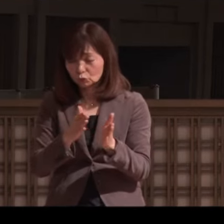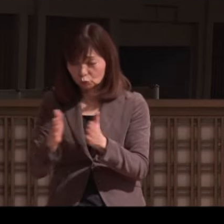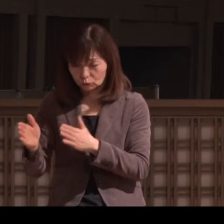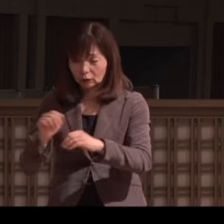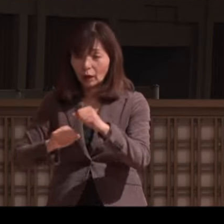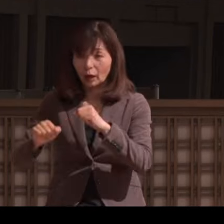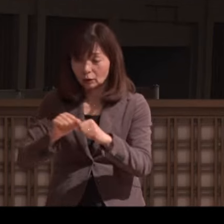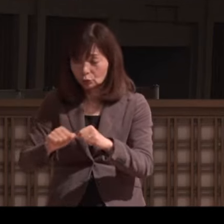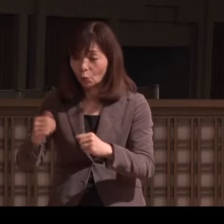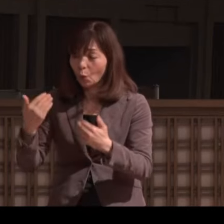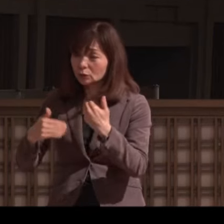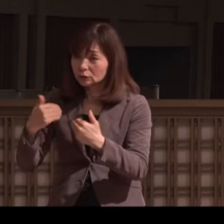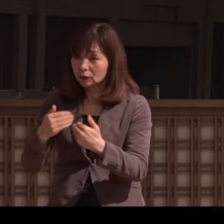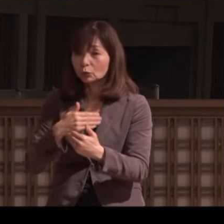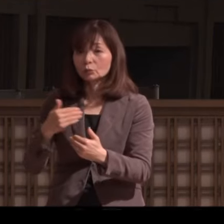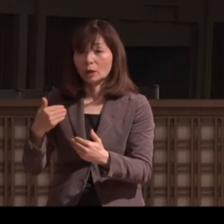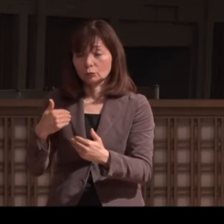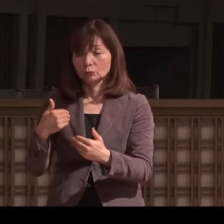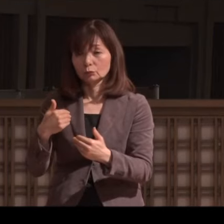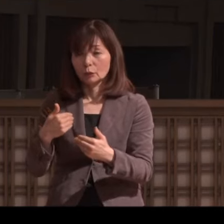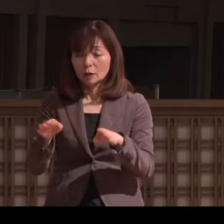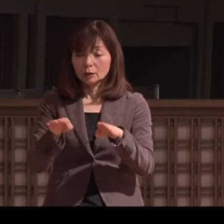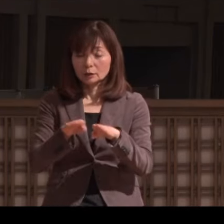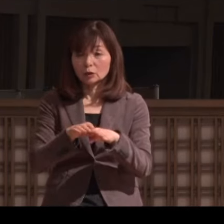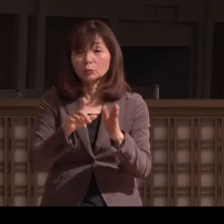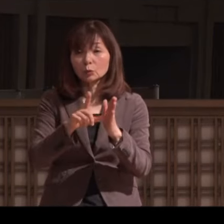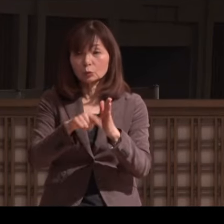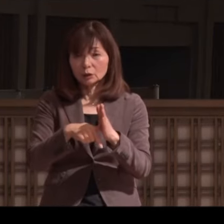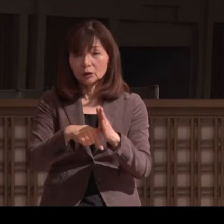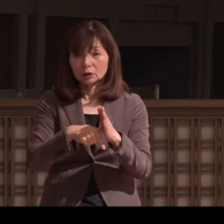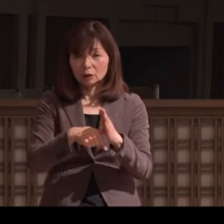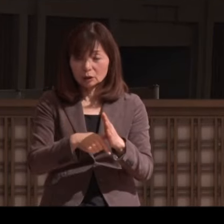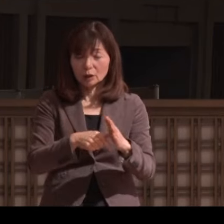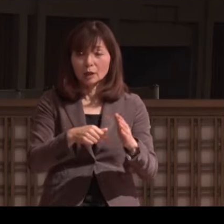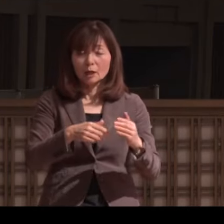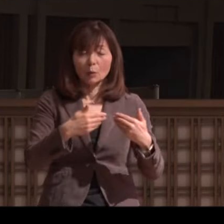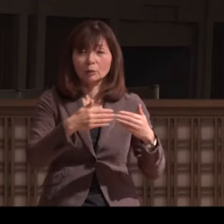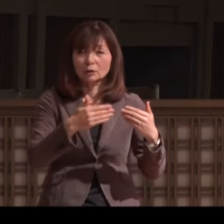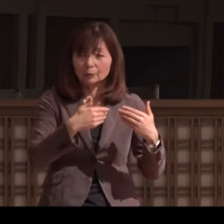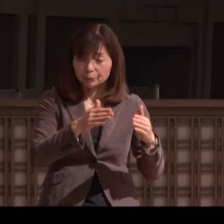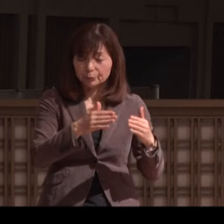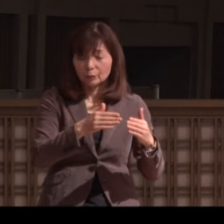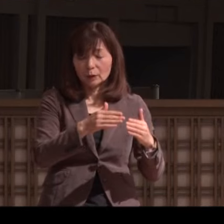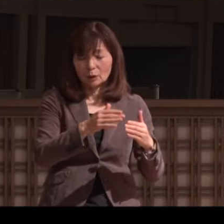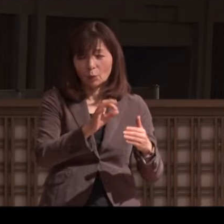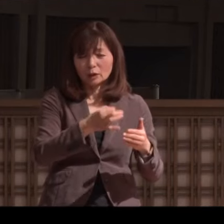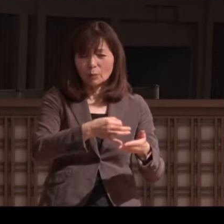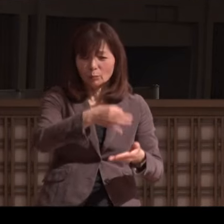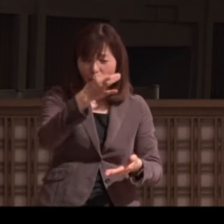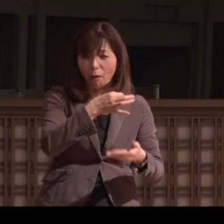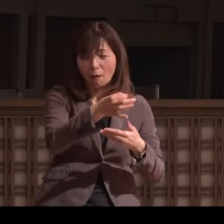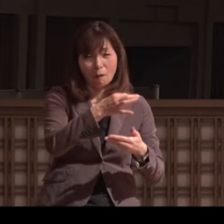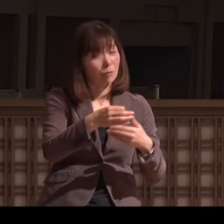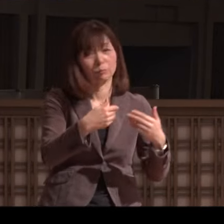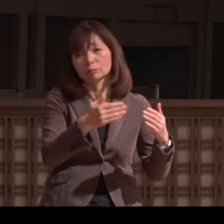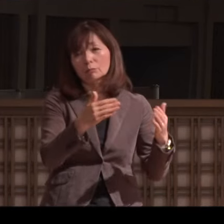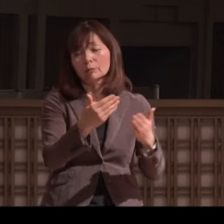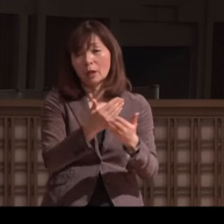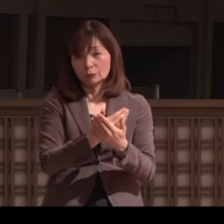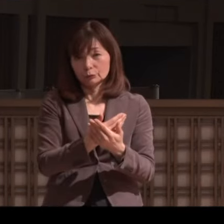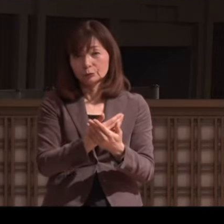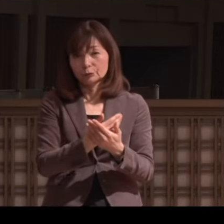中活動したりして楽しめるだから休みの日とかに余計なお金使わなくて良くなりますということもあると思うんですねでこれ